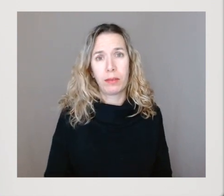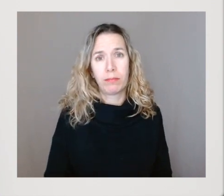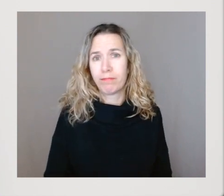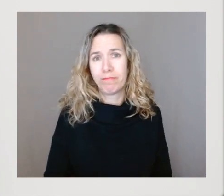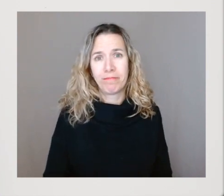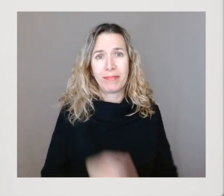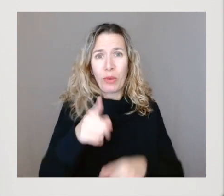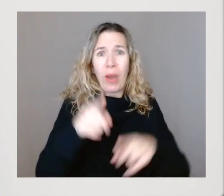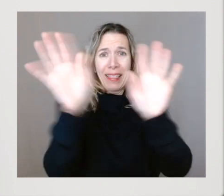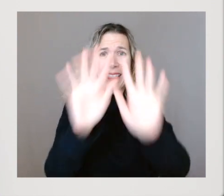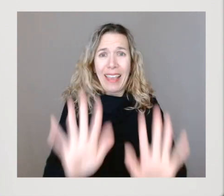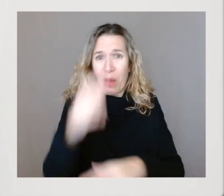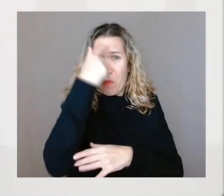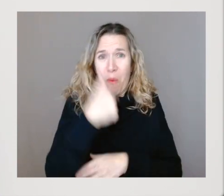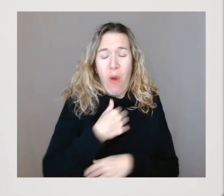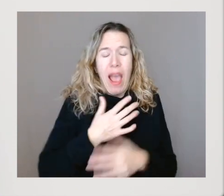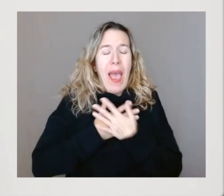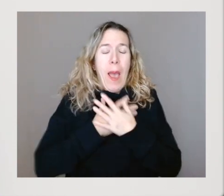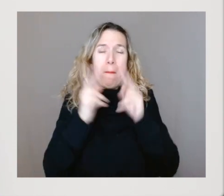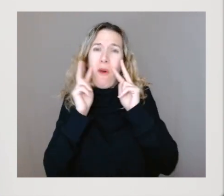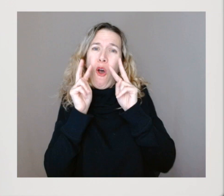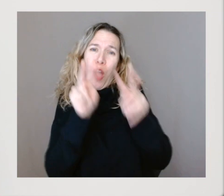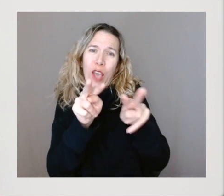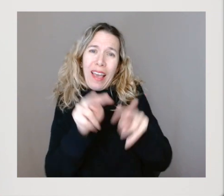Tu es mon théâtre préféré.